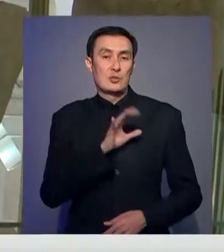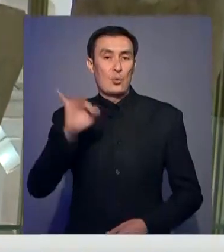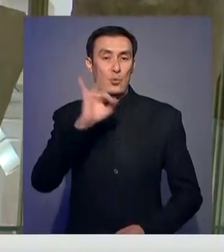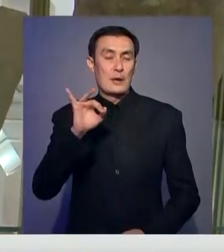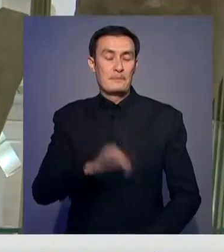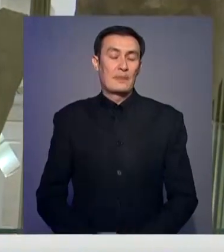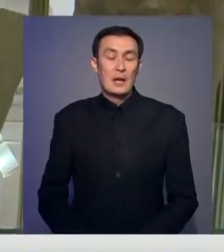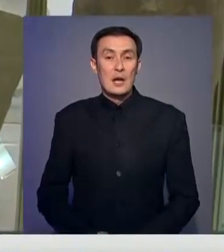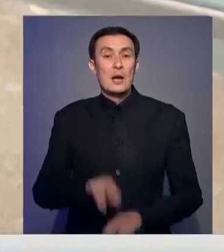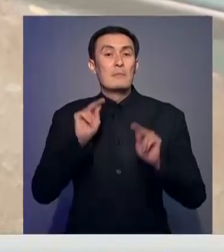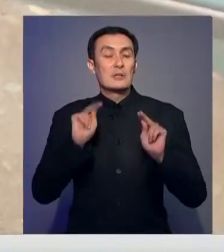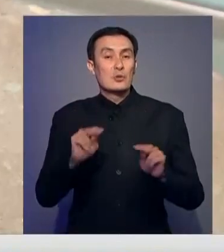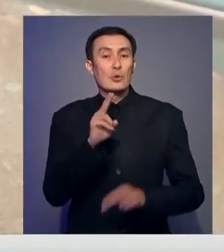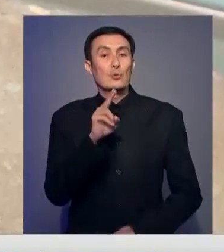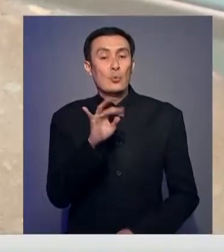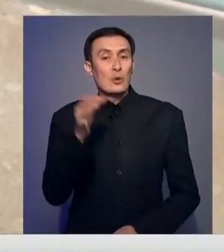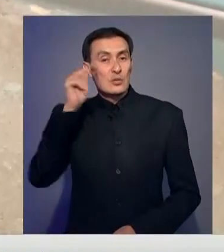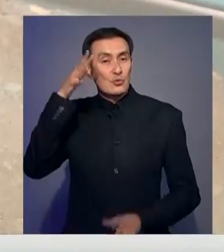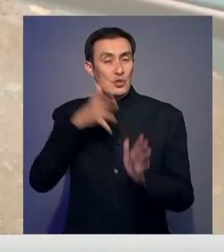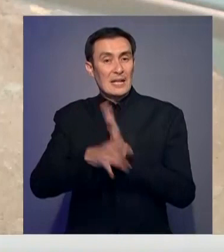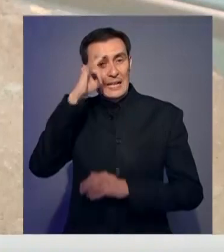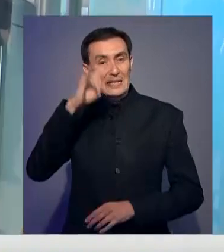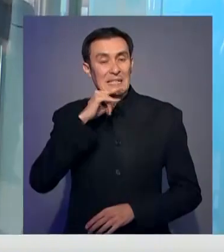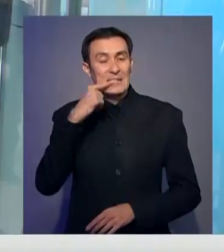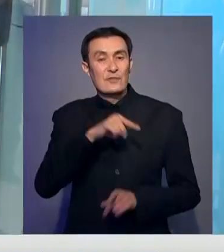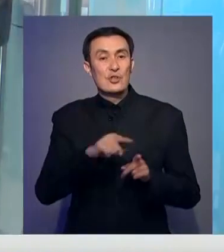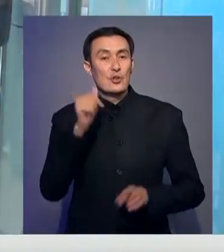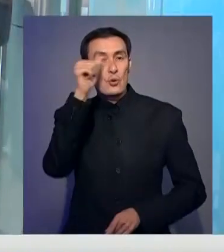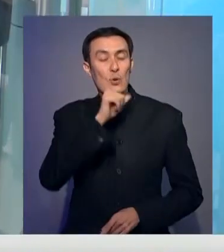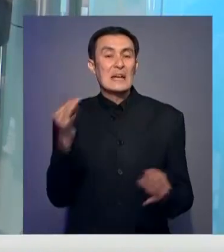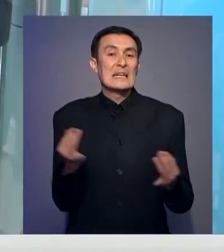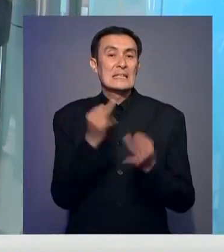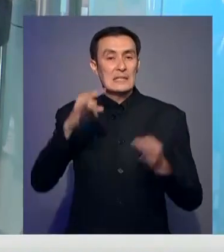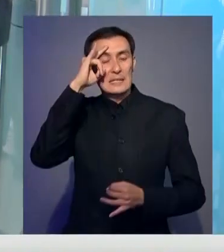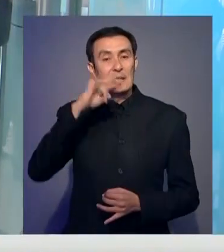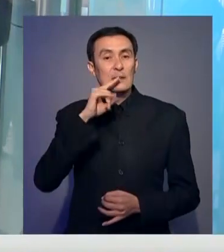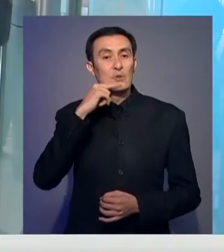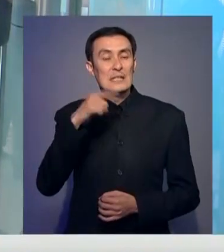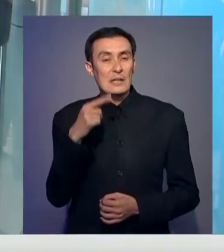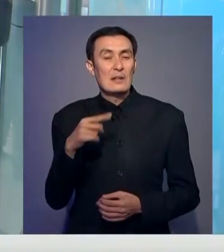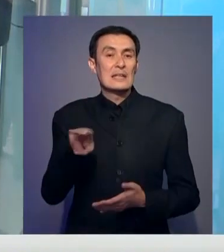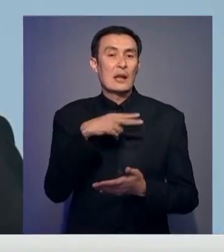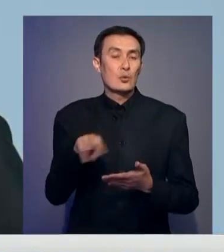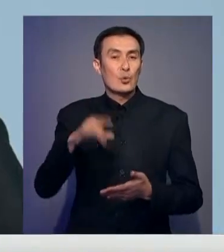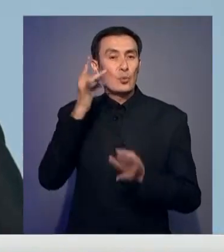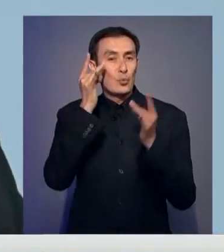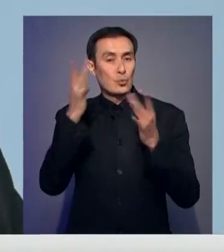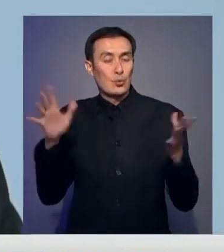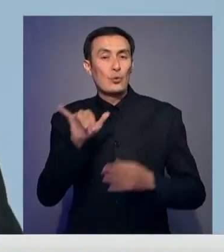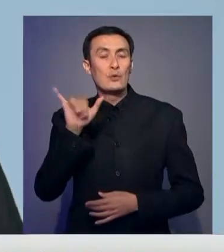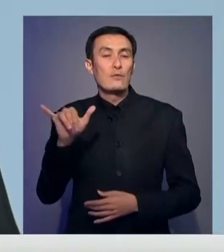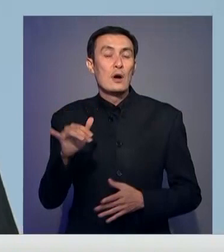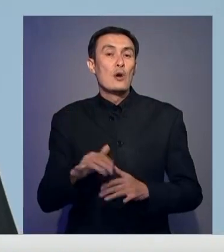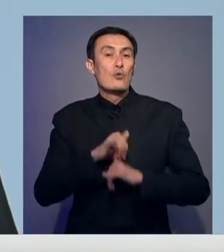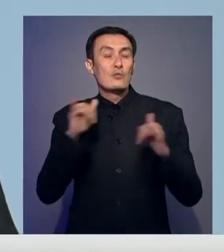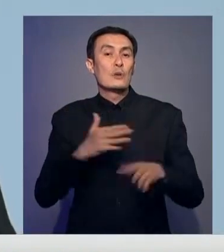Как признается Такуро, казахский язык он освоил всего за год, а интерес к казахскому языку, литературе и культуре у него